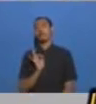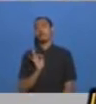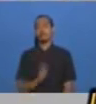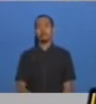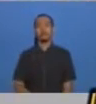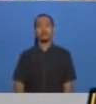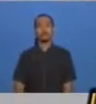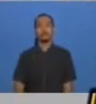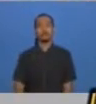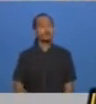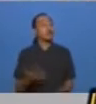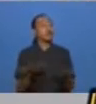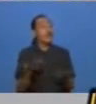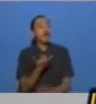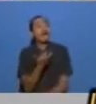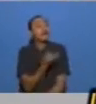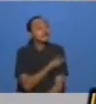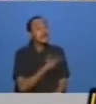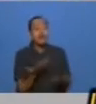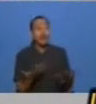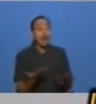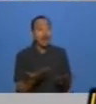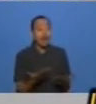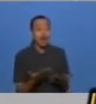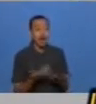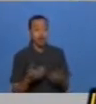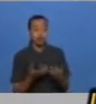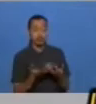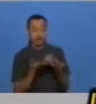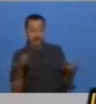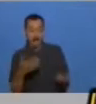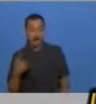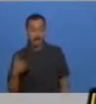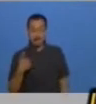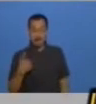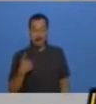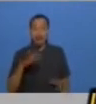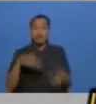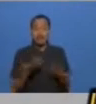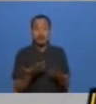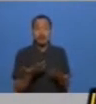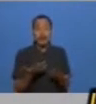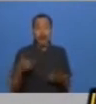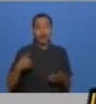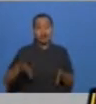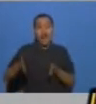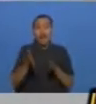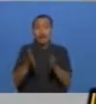seperti apa mendapatkan vaksinasinya? Apakah juga ada perbedaan atau seperti ada jalur khususkah